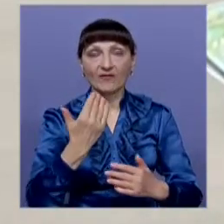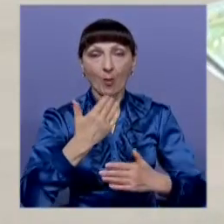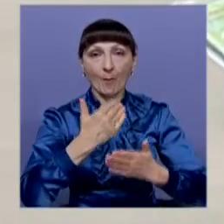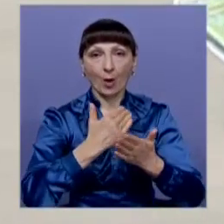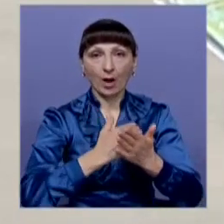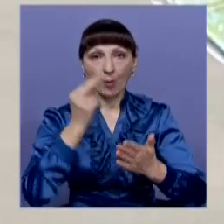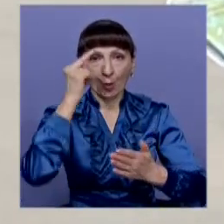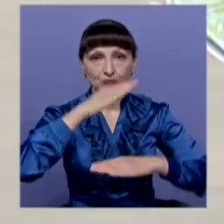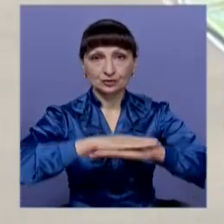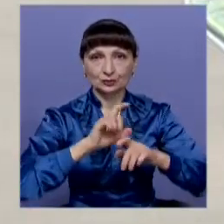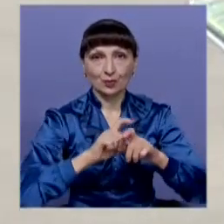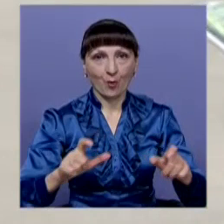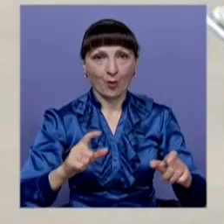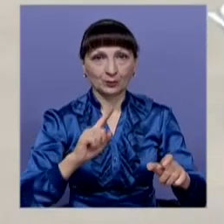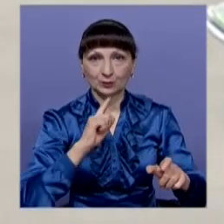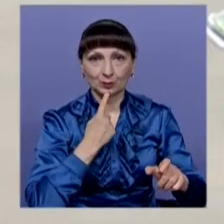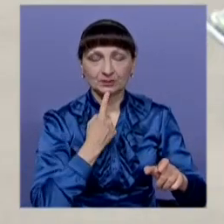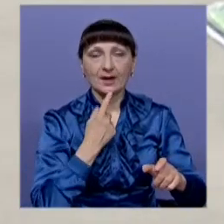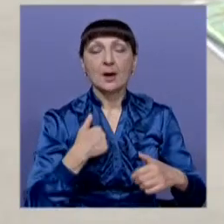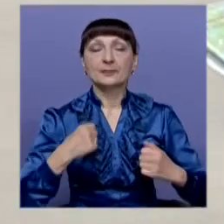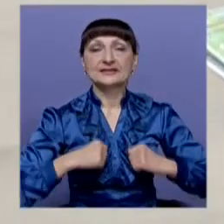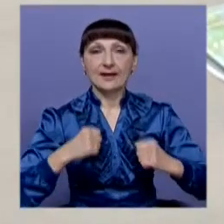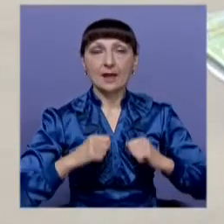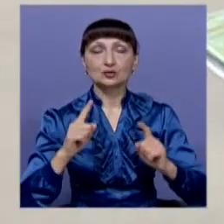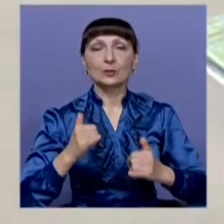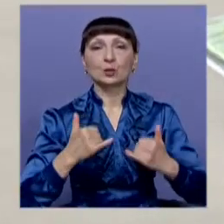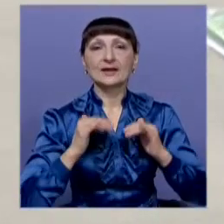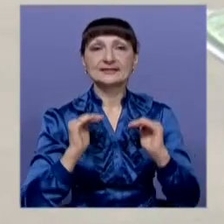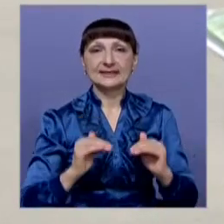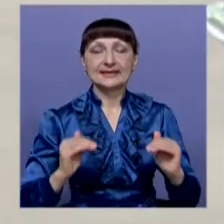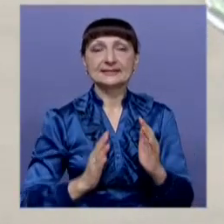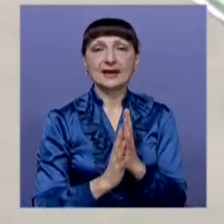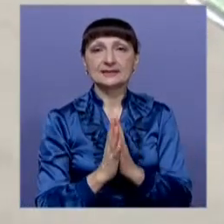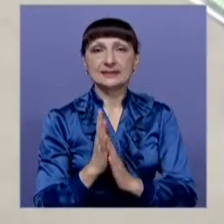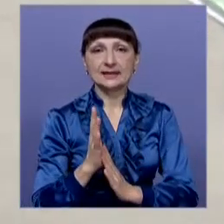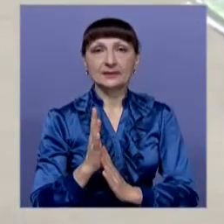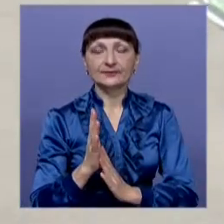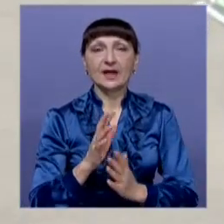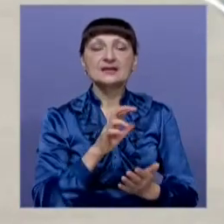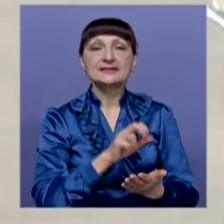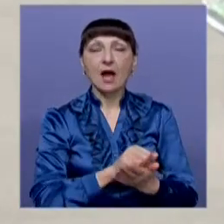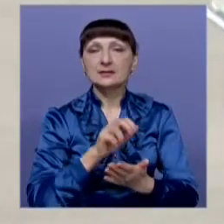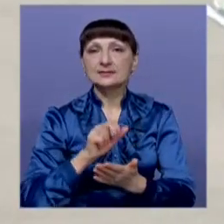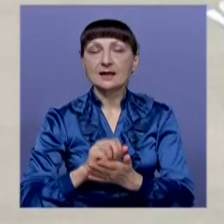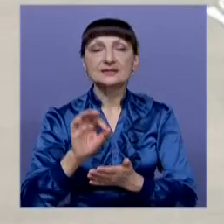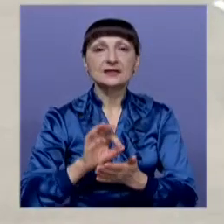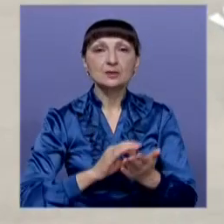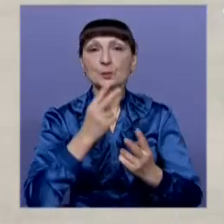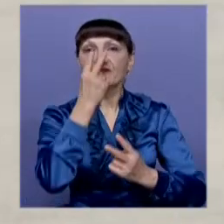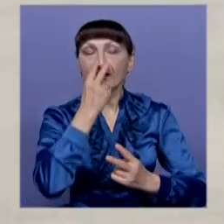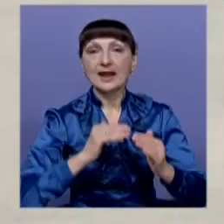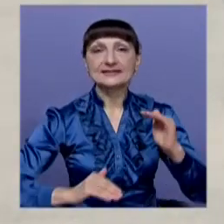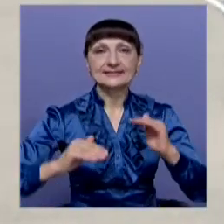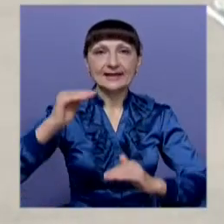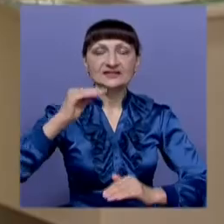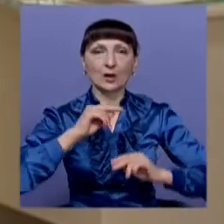всего. Поэтому мы как-то стараемся, чтобы у нас дети росли занятыми, сразу привыкали с детства